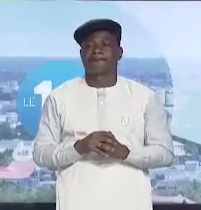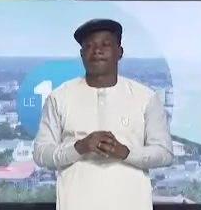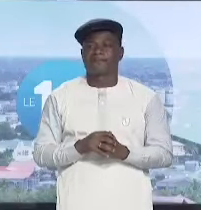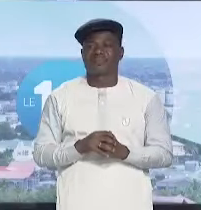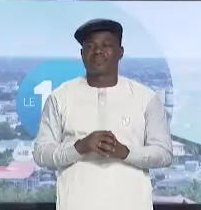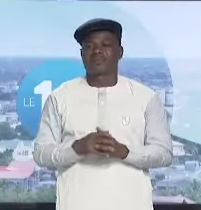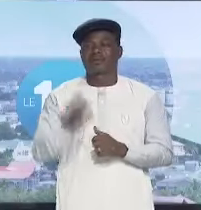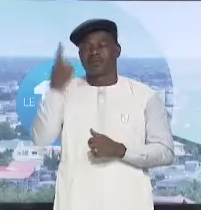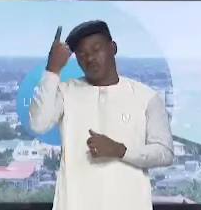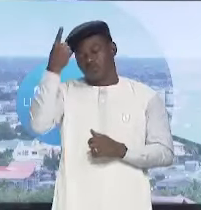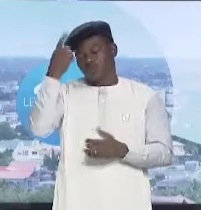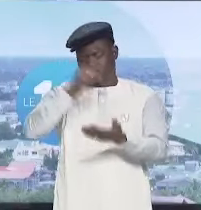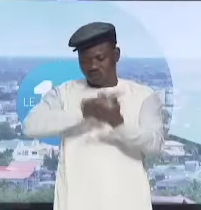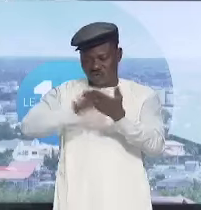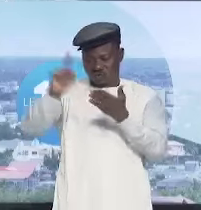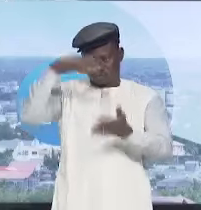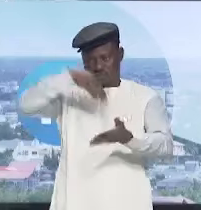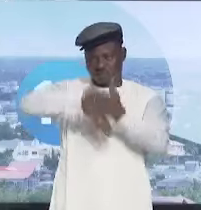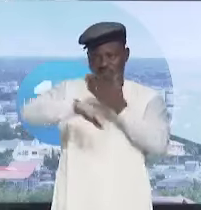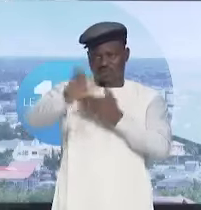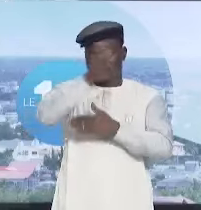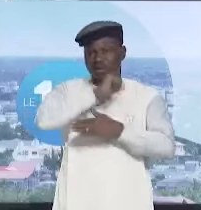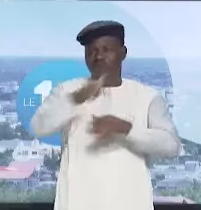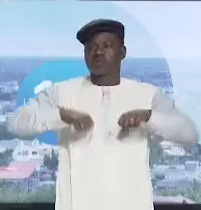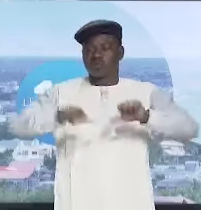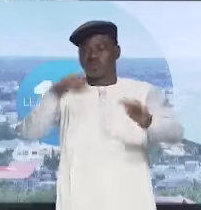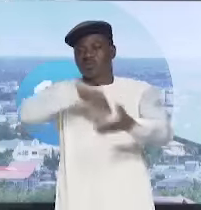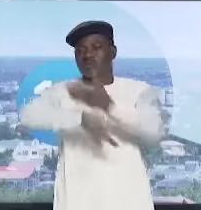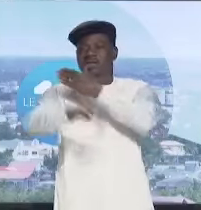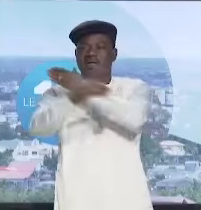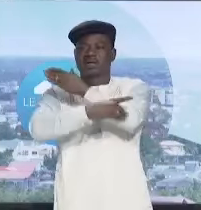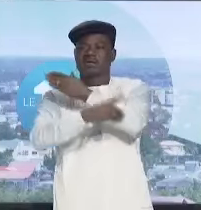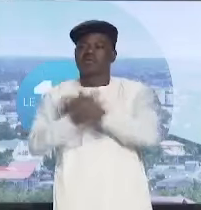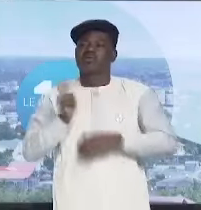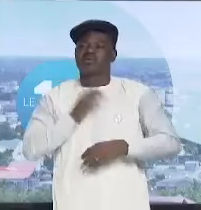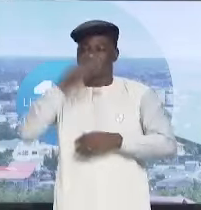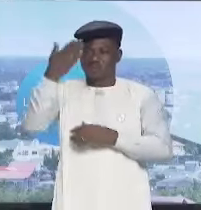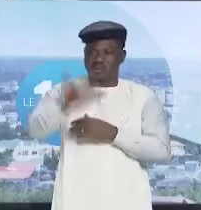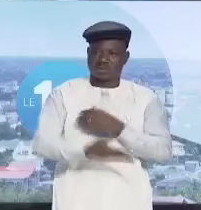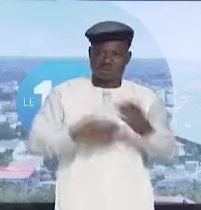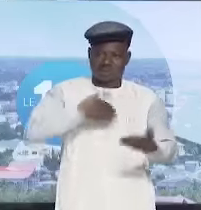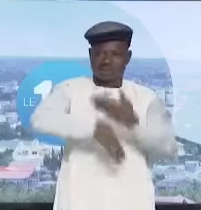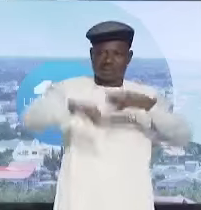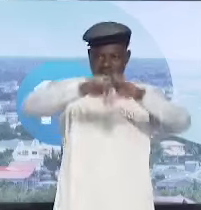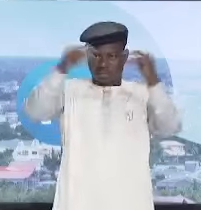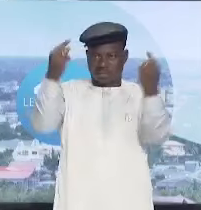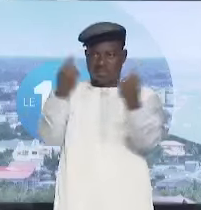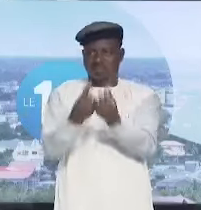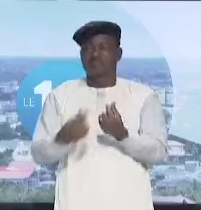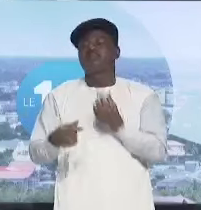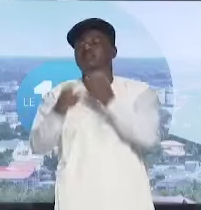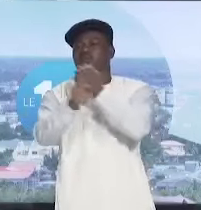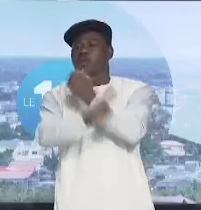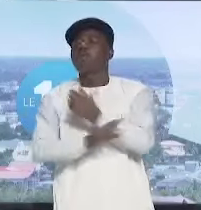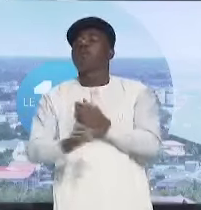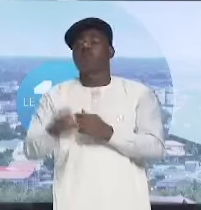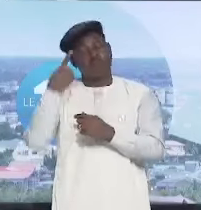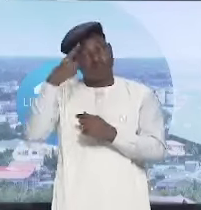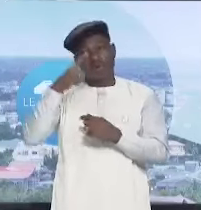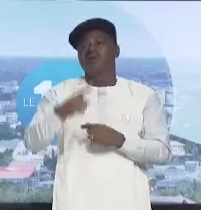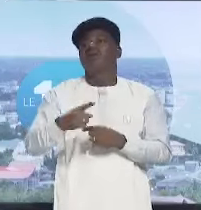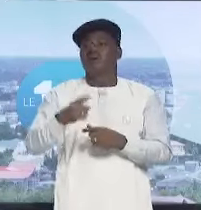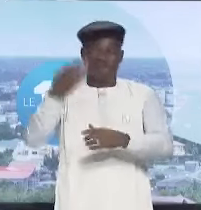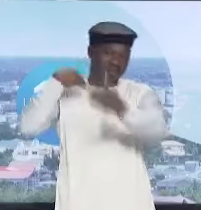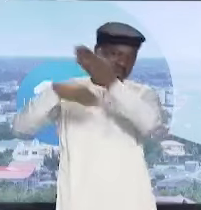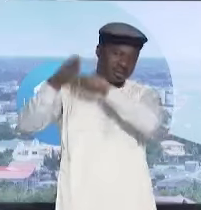Une semaine à, l'aventure se poursuit à Dédougou et nous vous invitons dans le quartier Bazakui. Selon les anciens, c'est là que la ville a